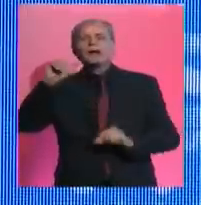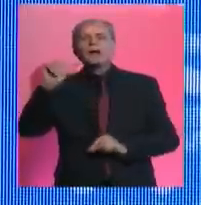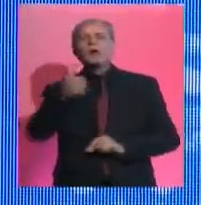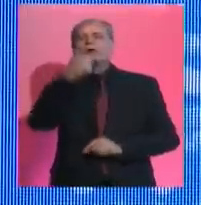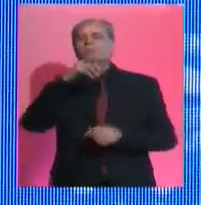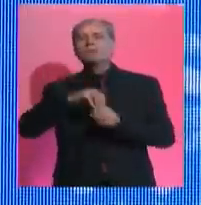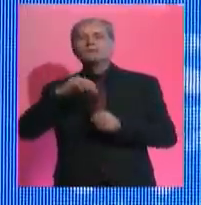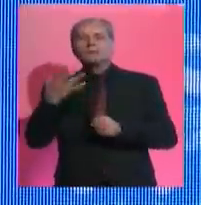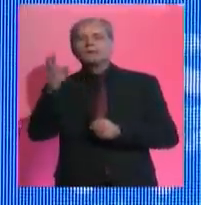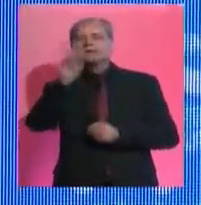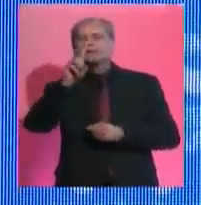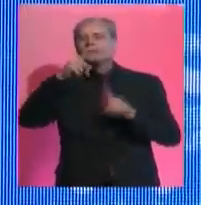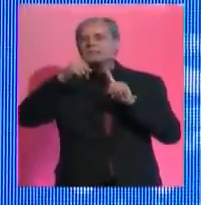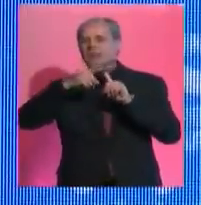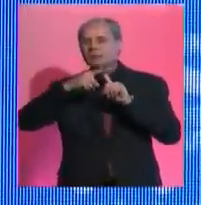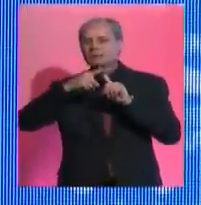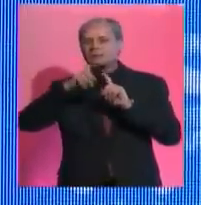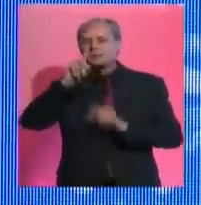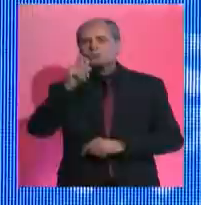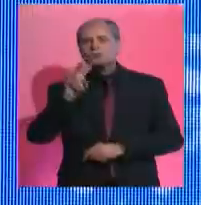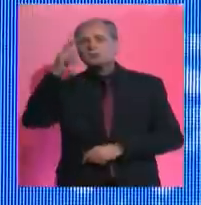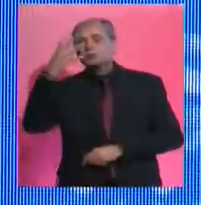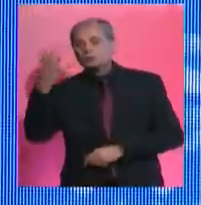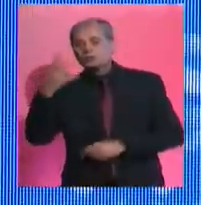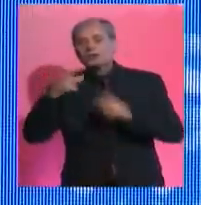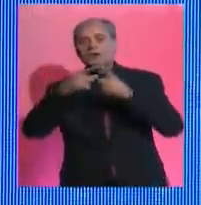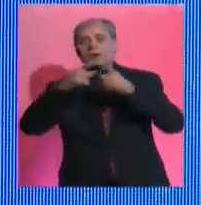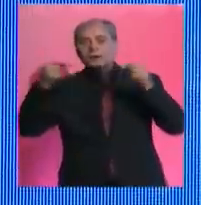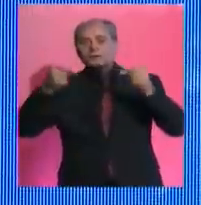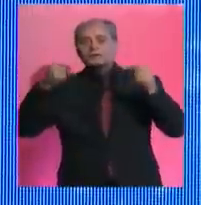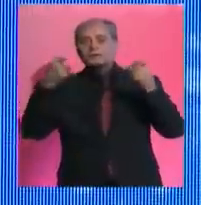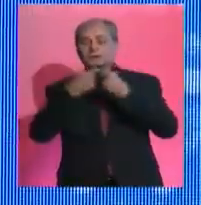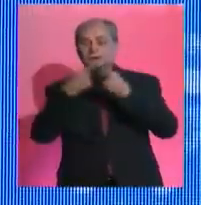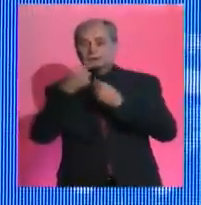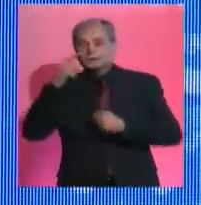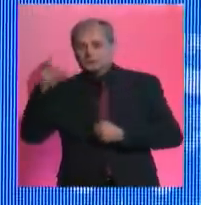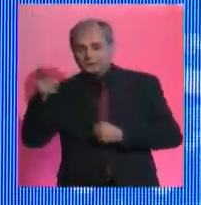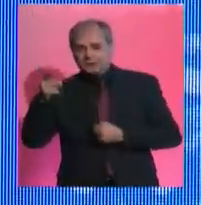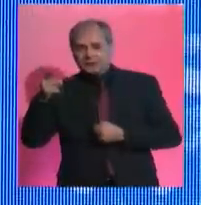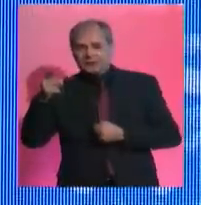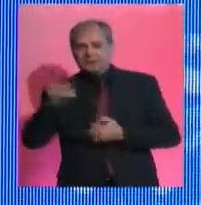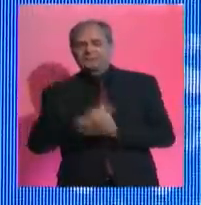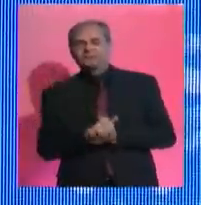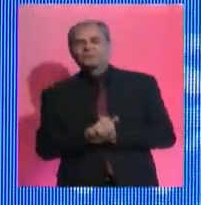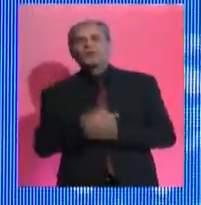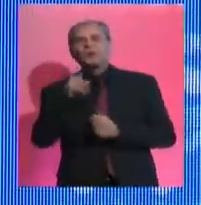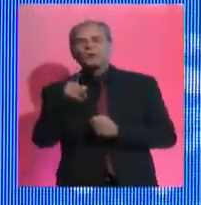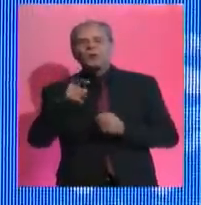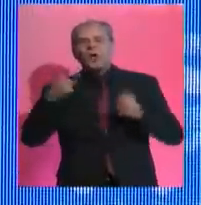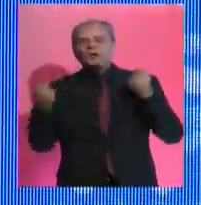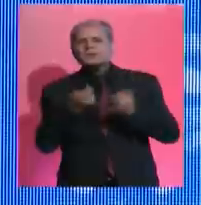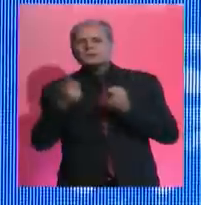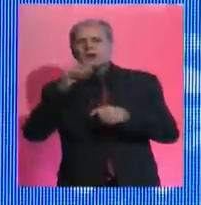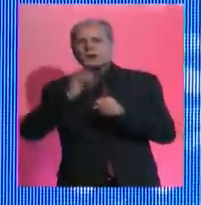önemlileri 20 Temmuz 1974'te Kıbrıs Barış Harekatı ve devamıdır bu